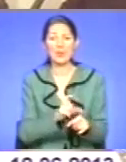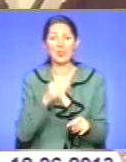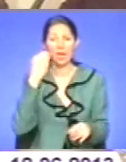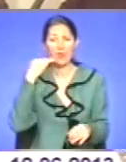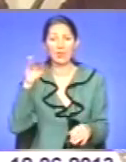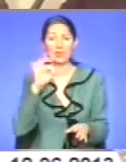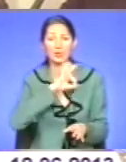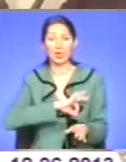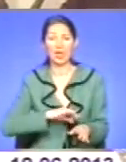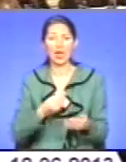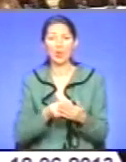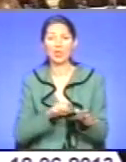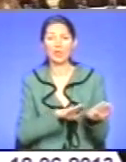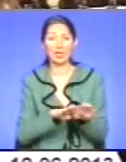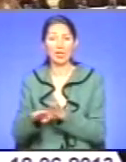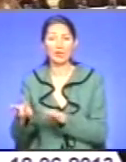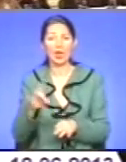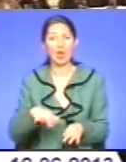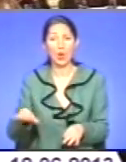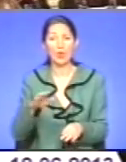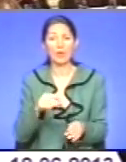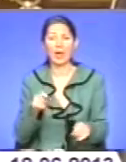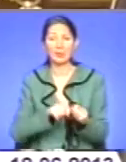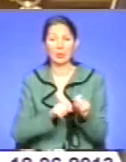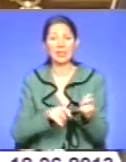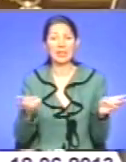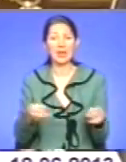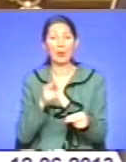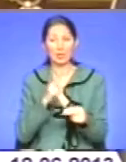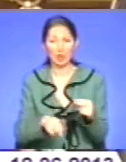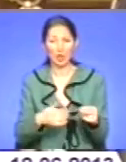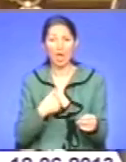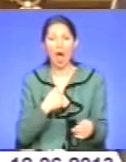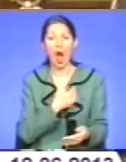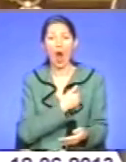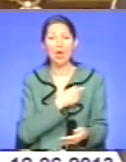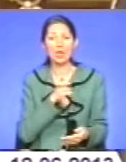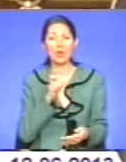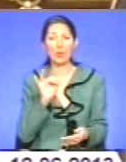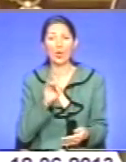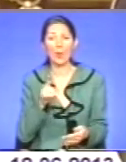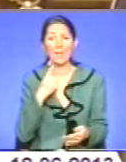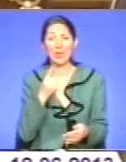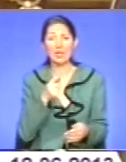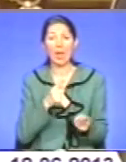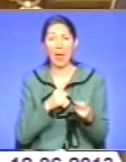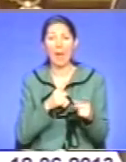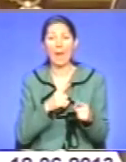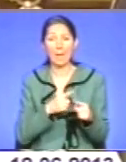рівні регіонів. Експерименти необхідно завершувати. Я хотів би, щоб по першому півріччі,